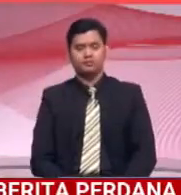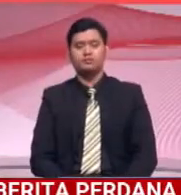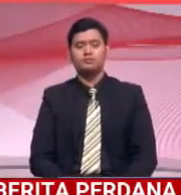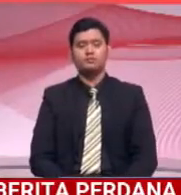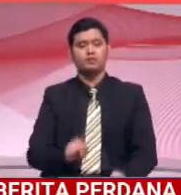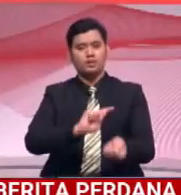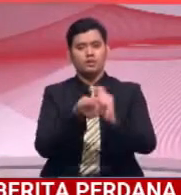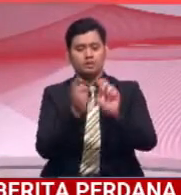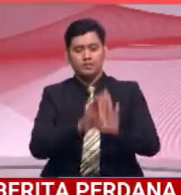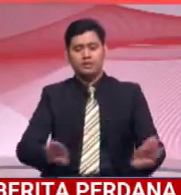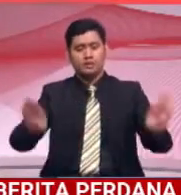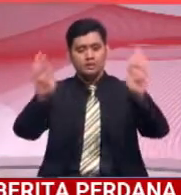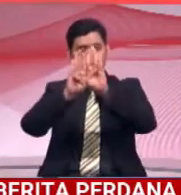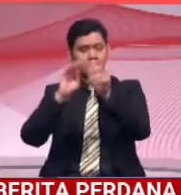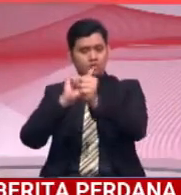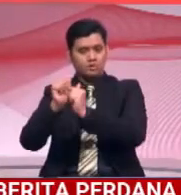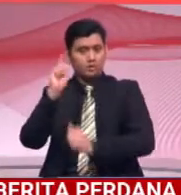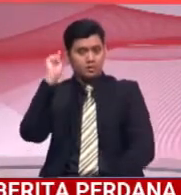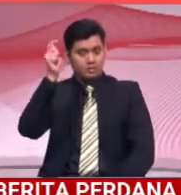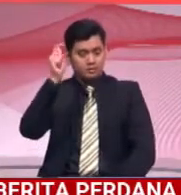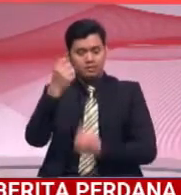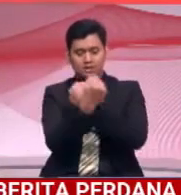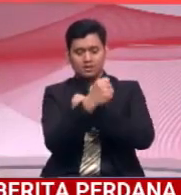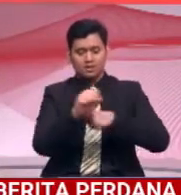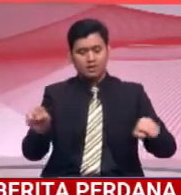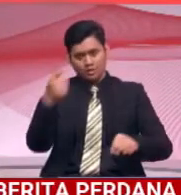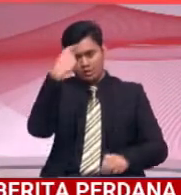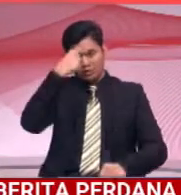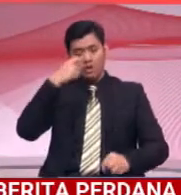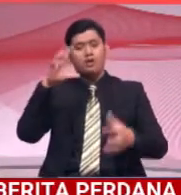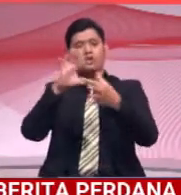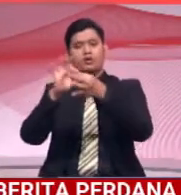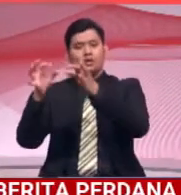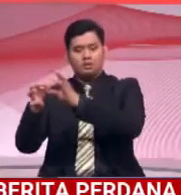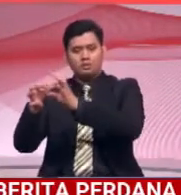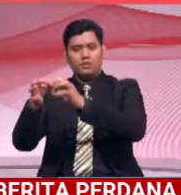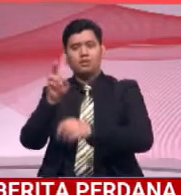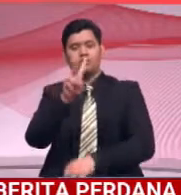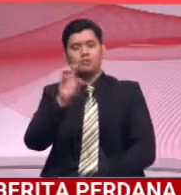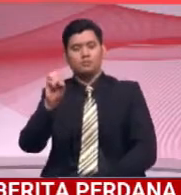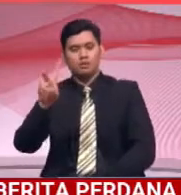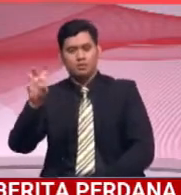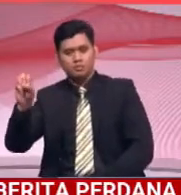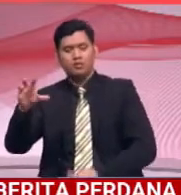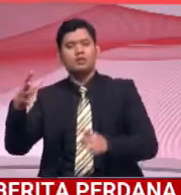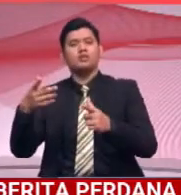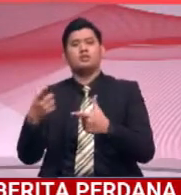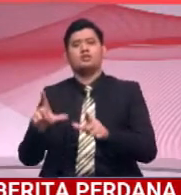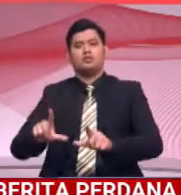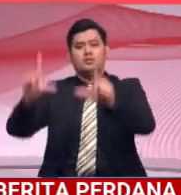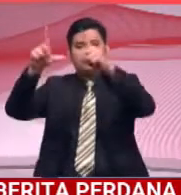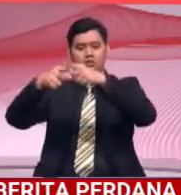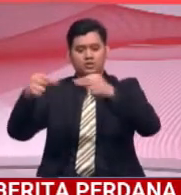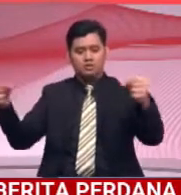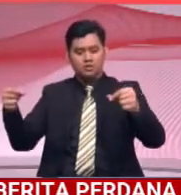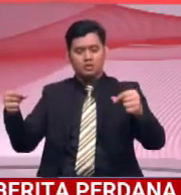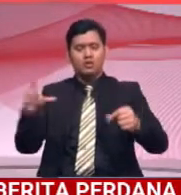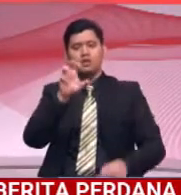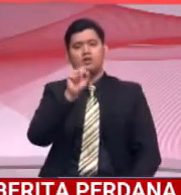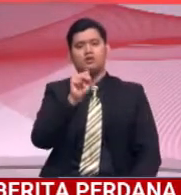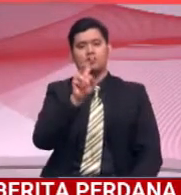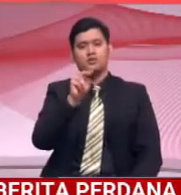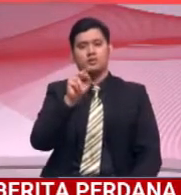beralih ke sukan badminton persiapan ke temasha olimpik 2020 Tokyo pemain persesorangan wanita negara Sonia Chia harus